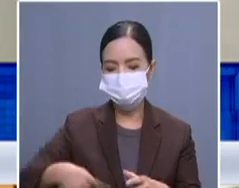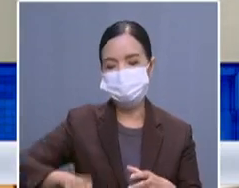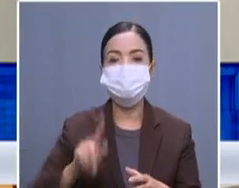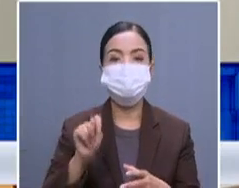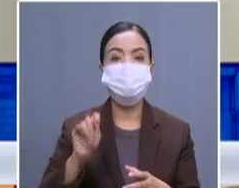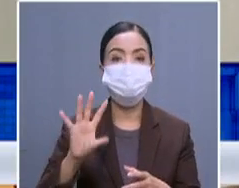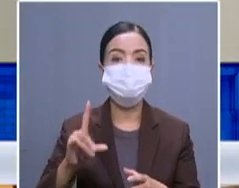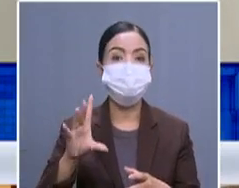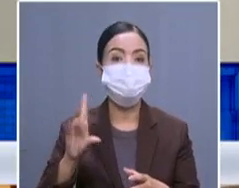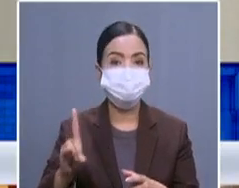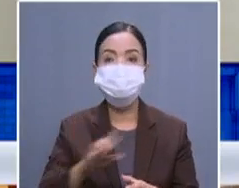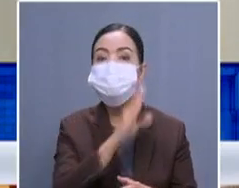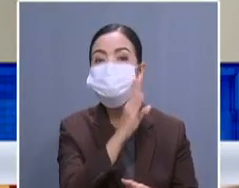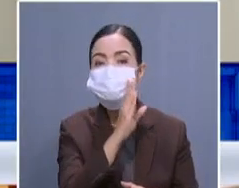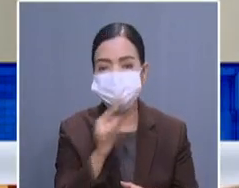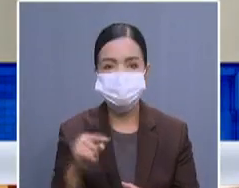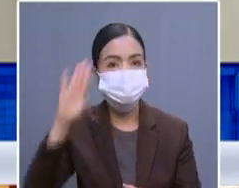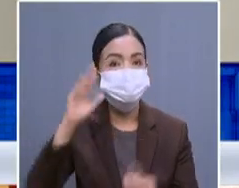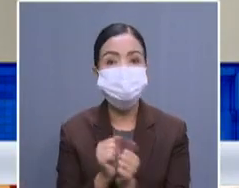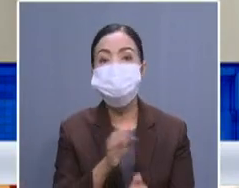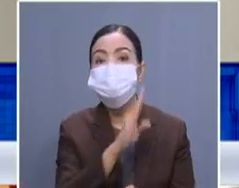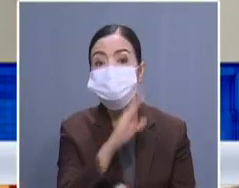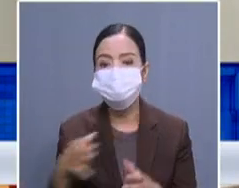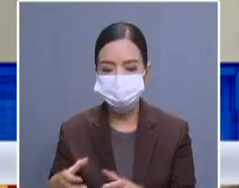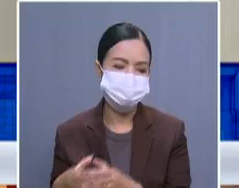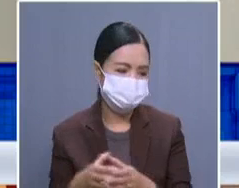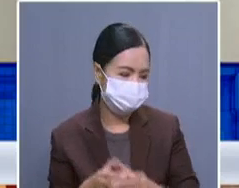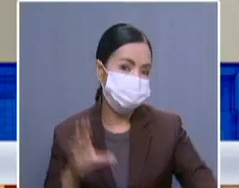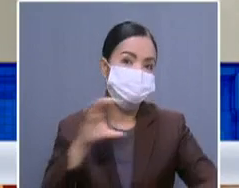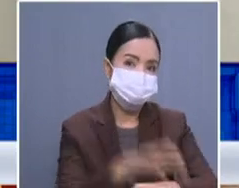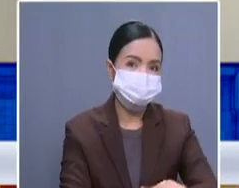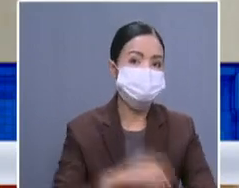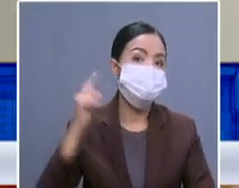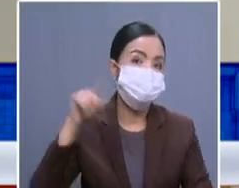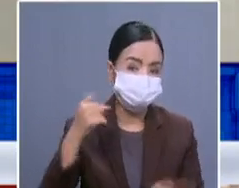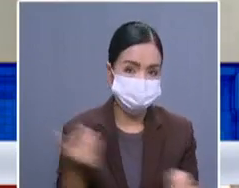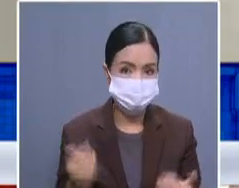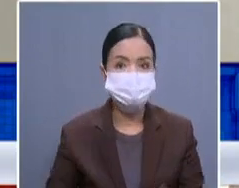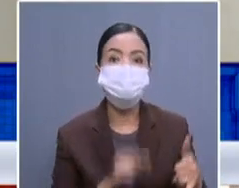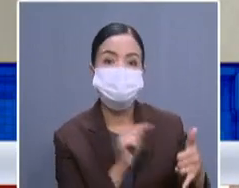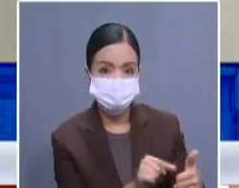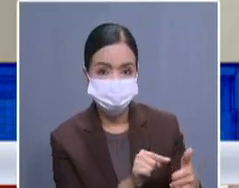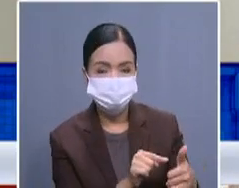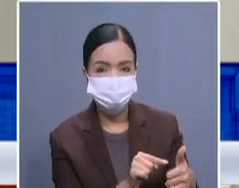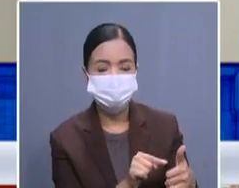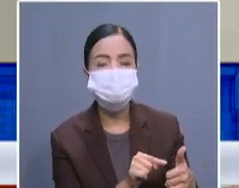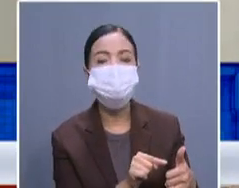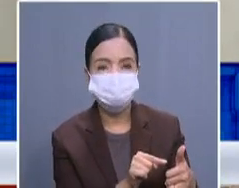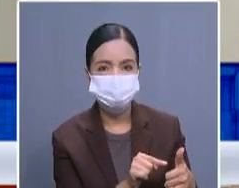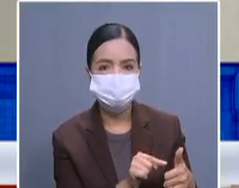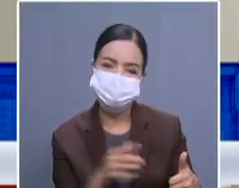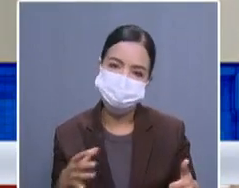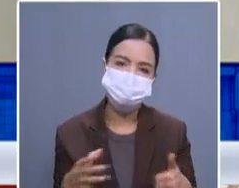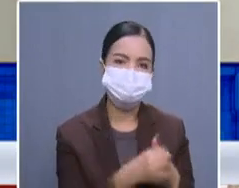นะฮะจากของตำรวจตำรวจของตำรวจตะเวนชายแดนนะครับก็ผมก็